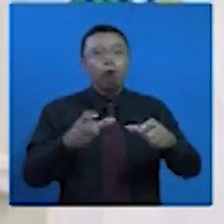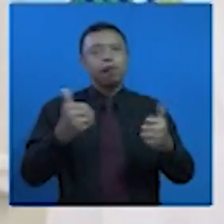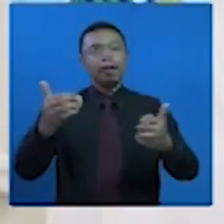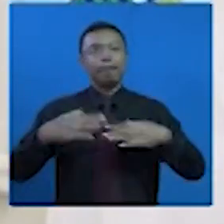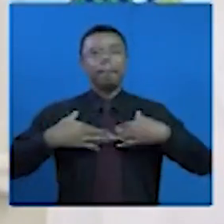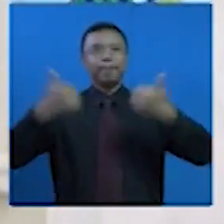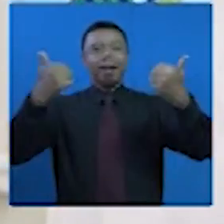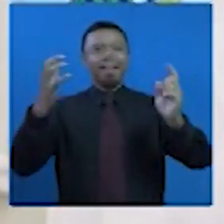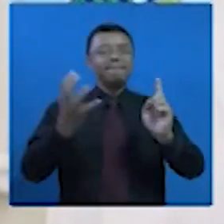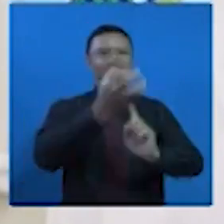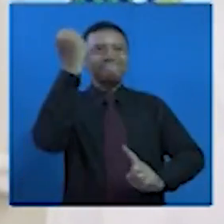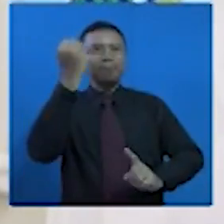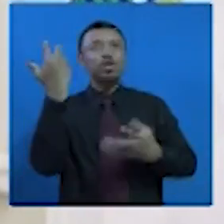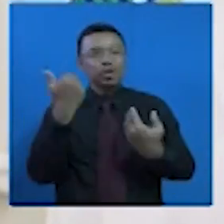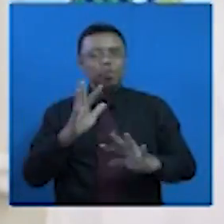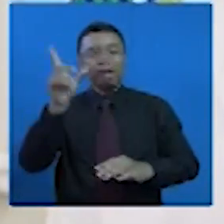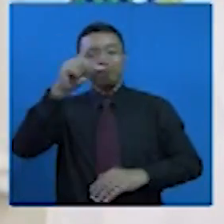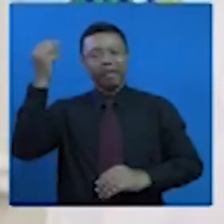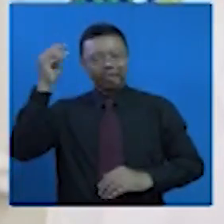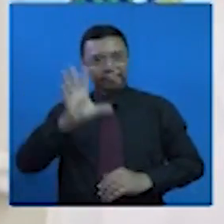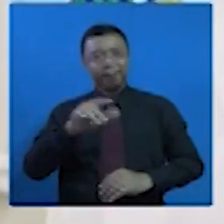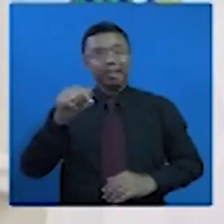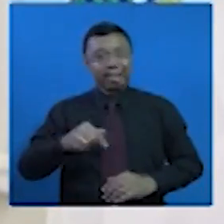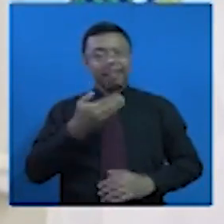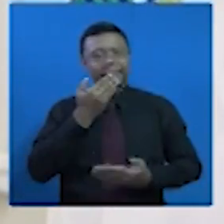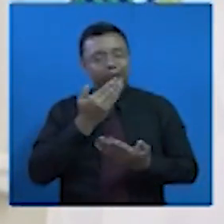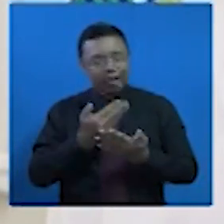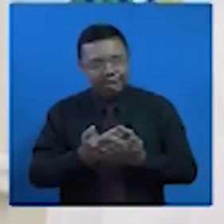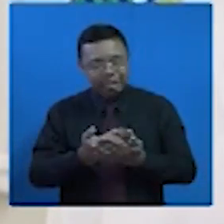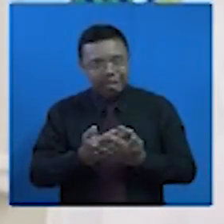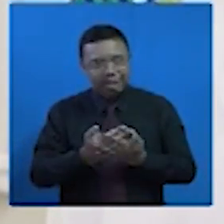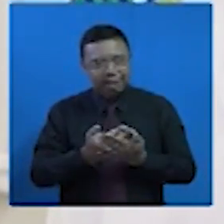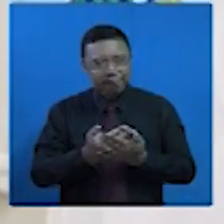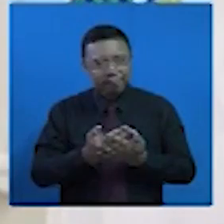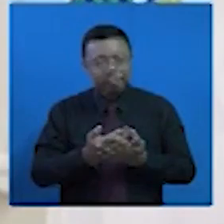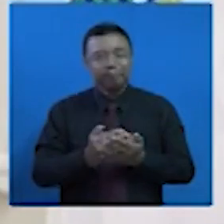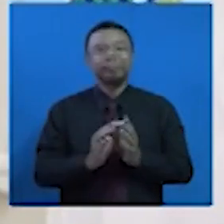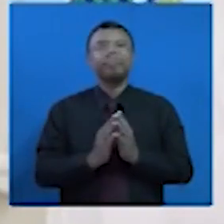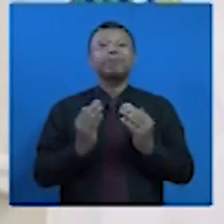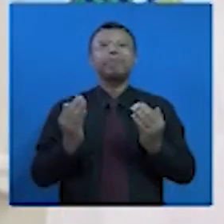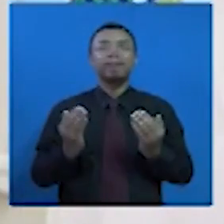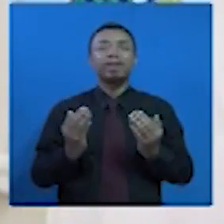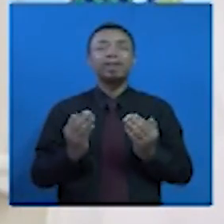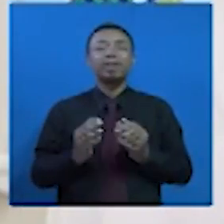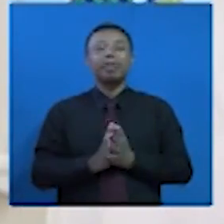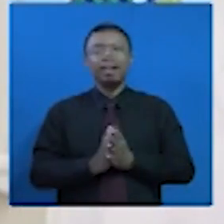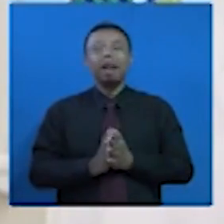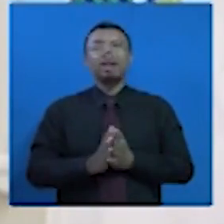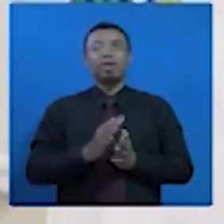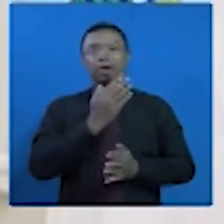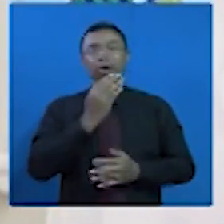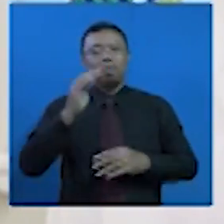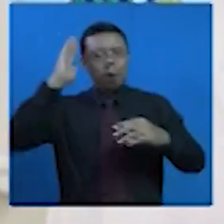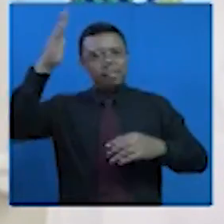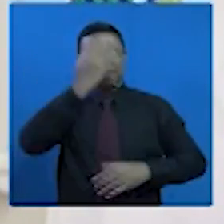mendapatkan kemenangan setelah bulan suci Romadhon ini Terima kasih allohu avikila volumetrik billahitaufiq walhidayah